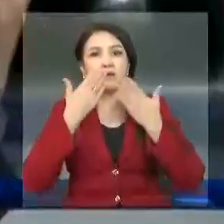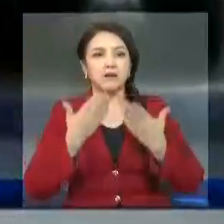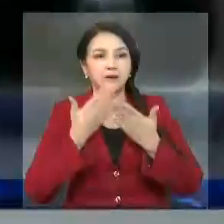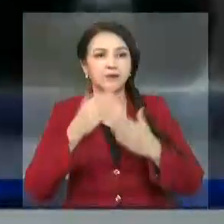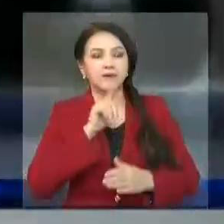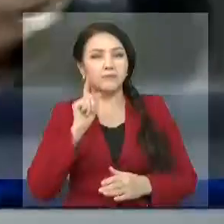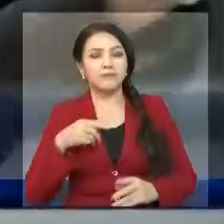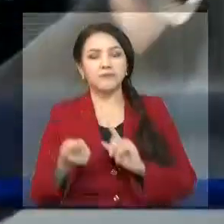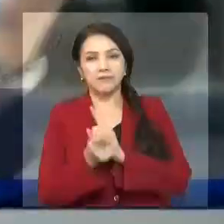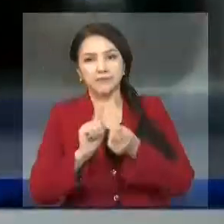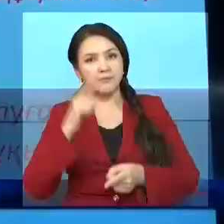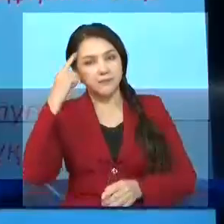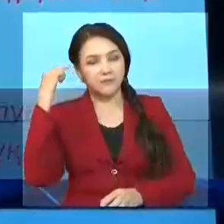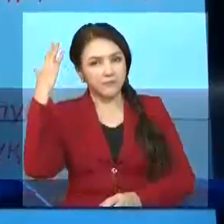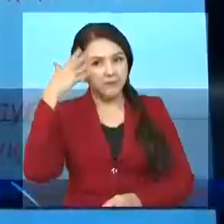пікір алмасты.